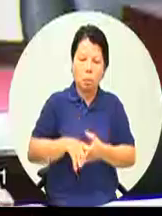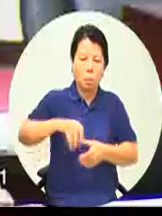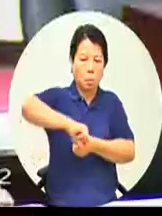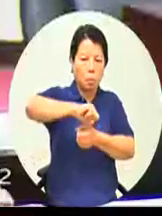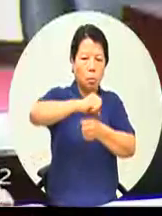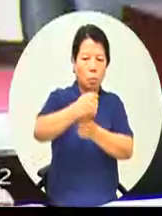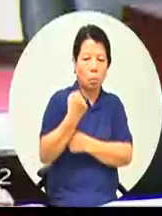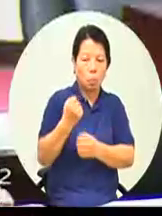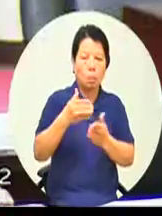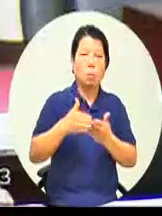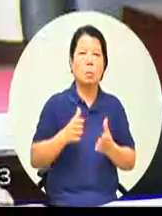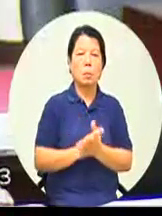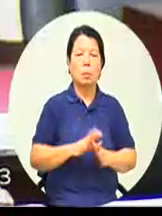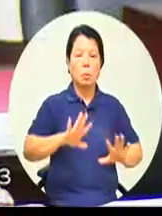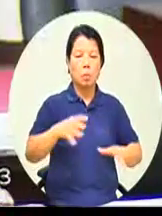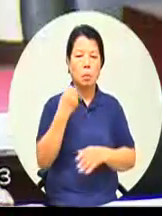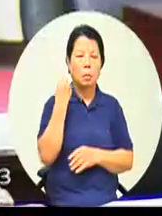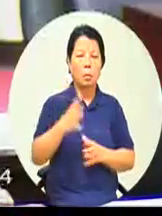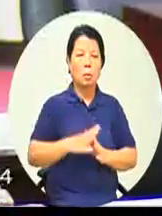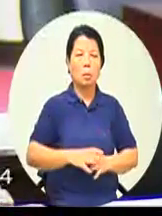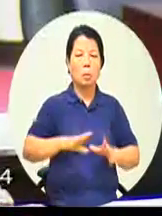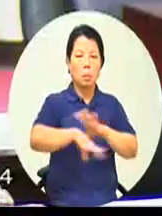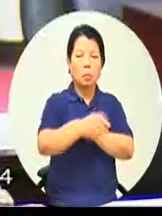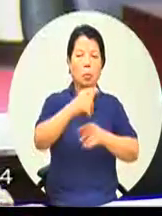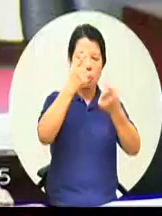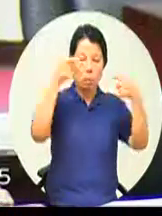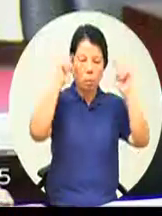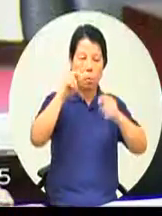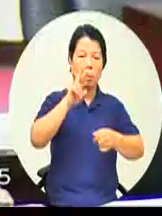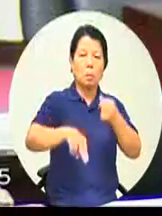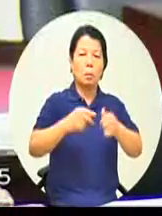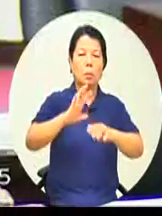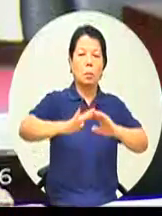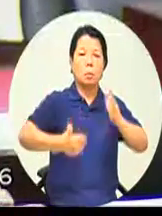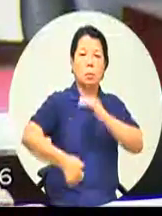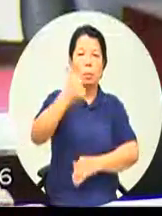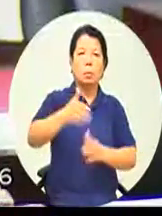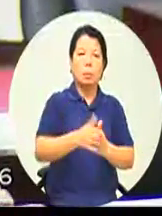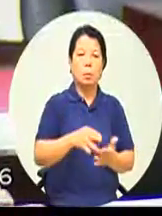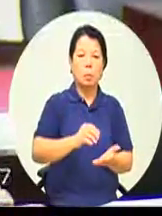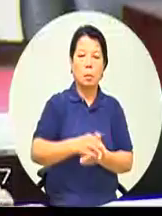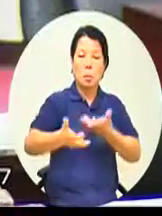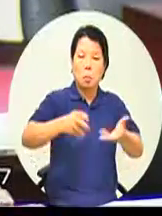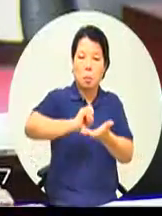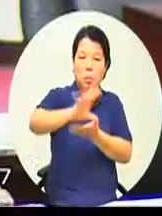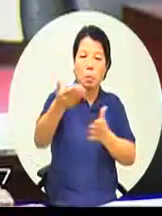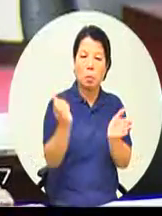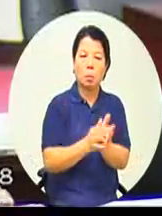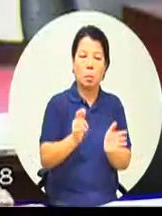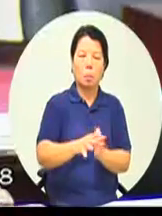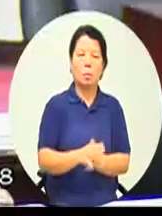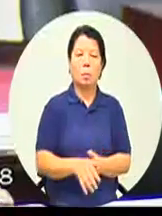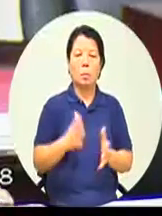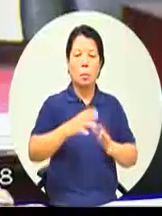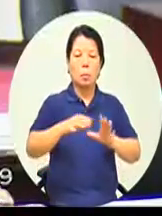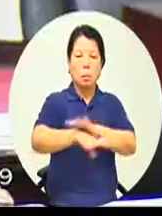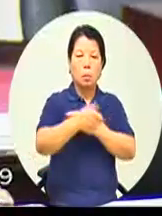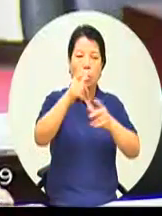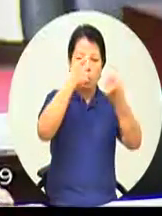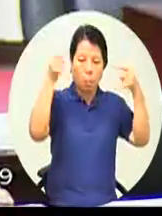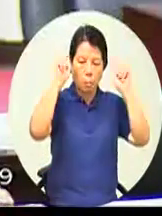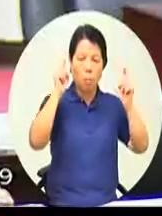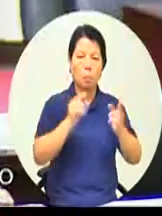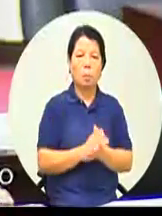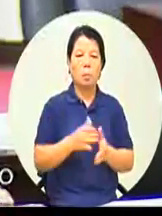所以我想新任的空大刘校长，其实在业务报告里也特别提到了这一点。所以在空大特